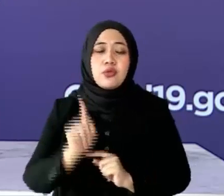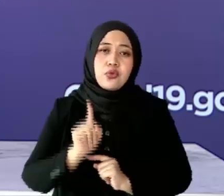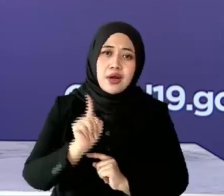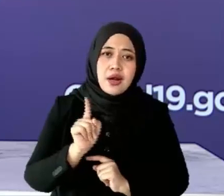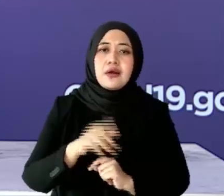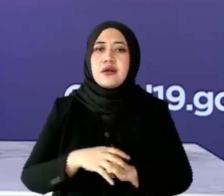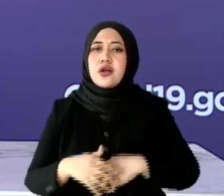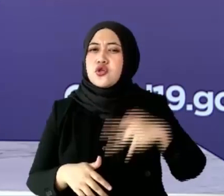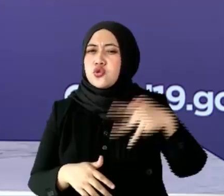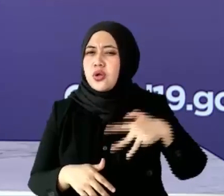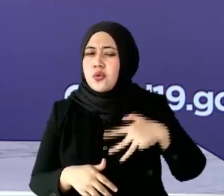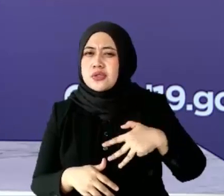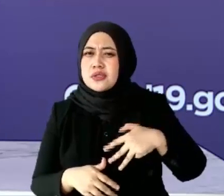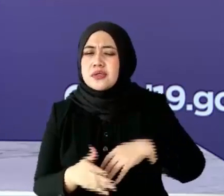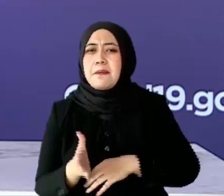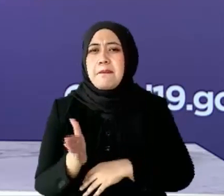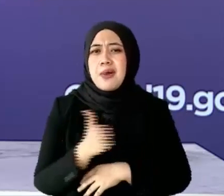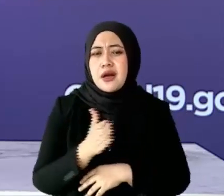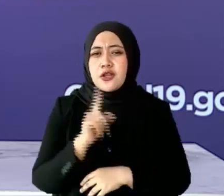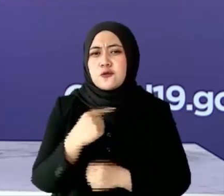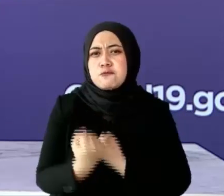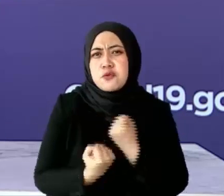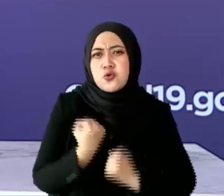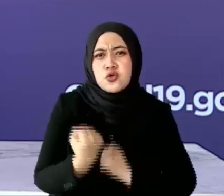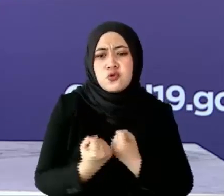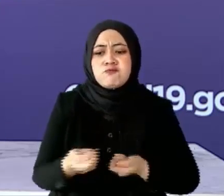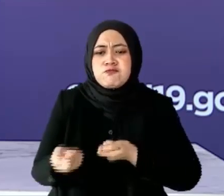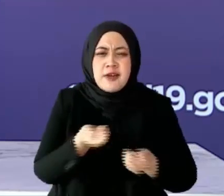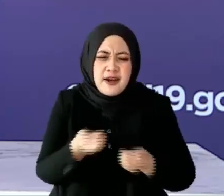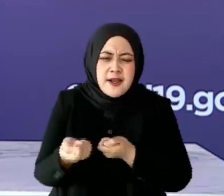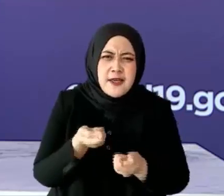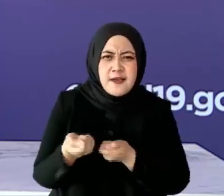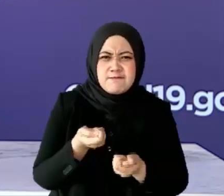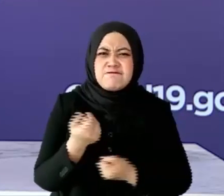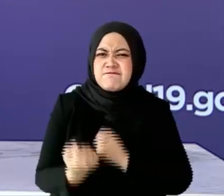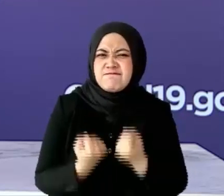Sulawesi Barat, dapat lebih optimal dalam mengendalikan kasus COVID-19.